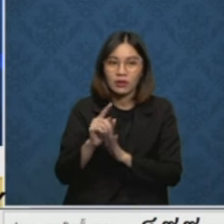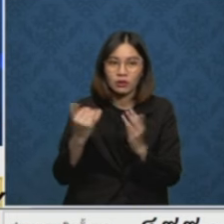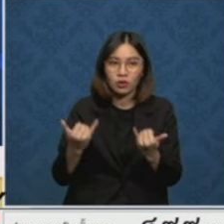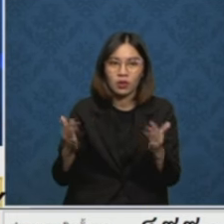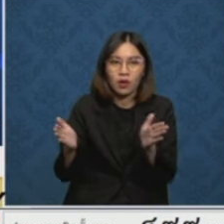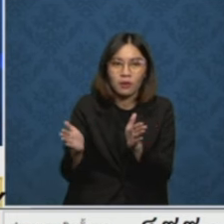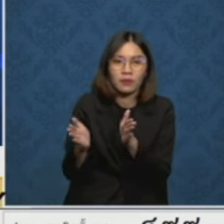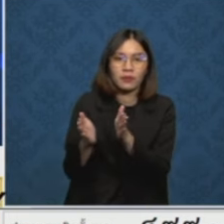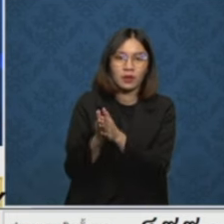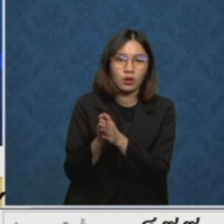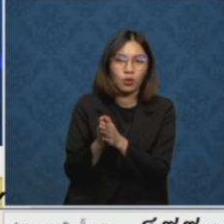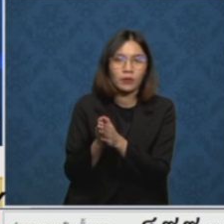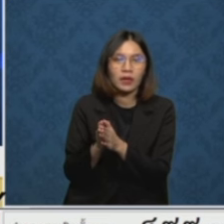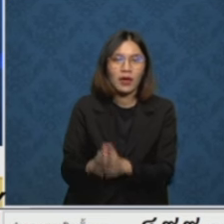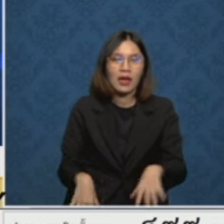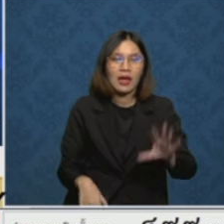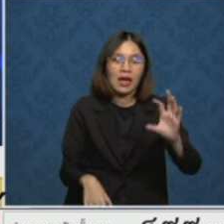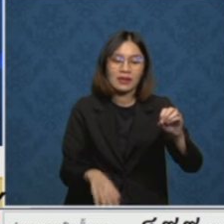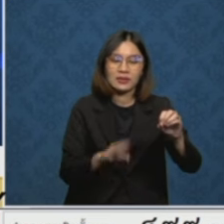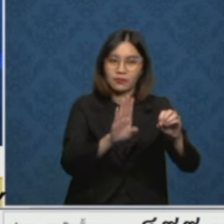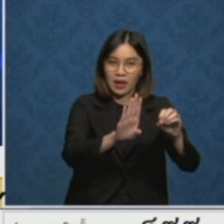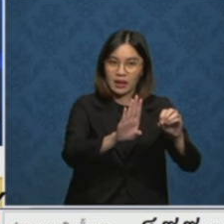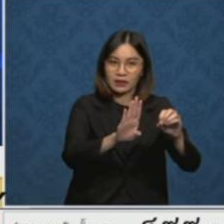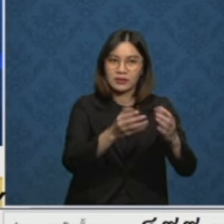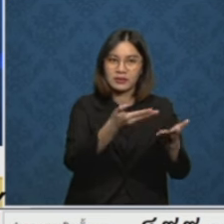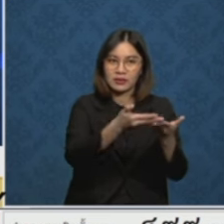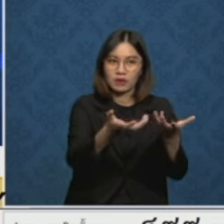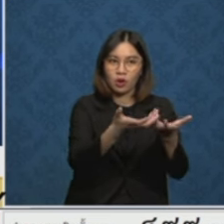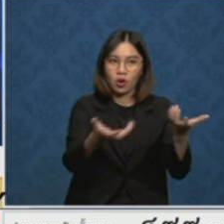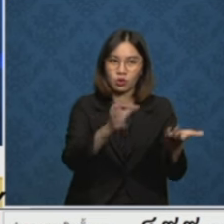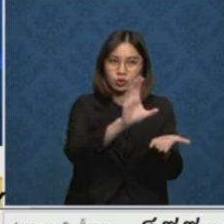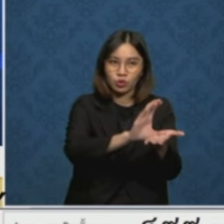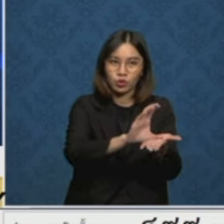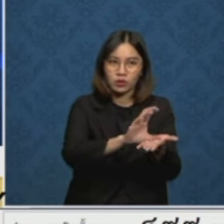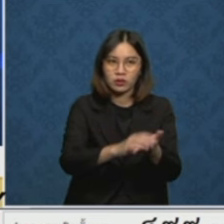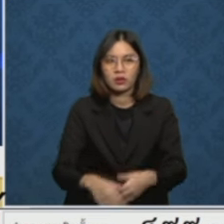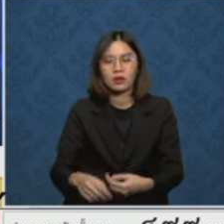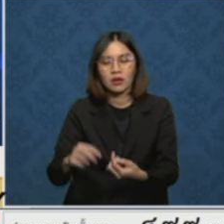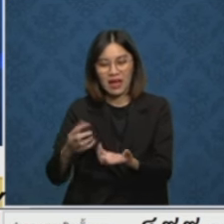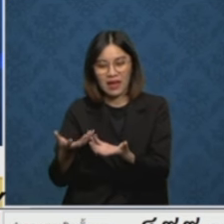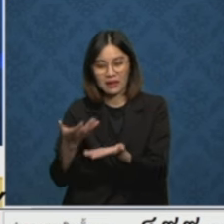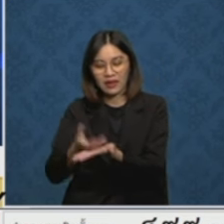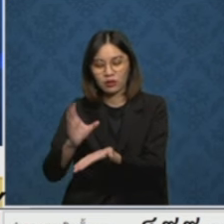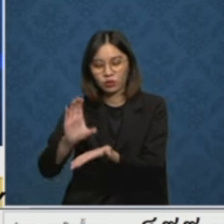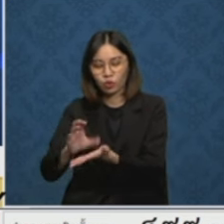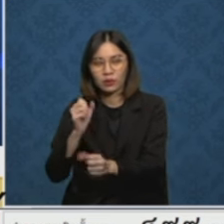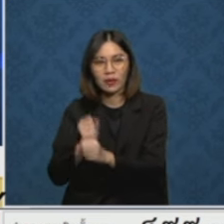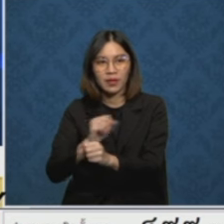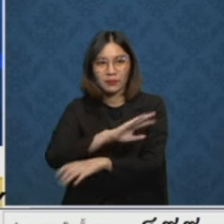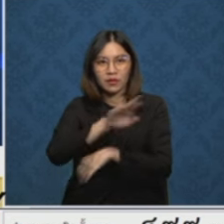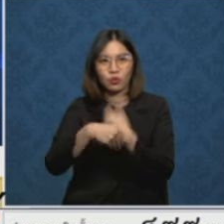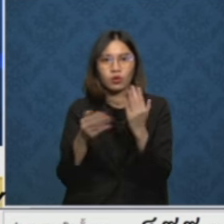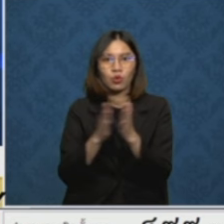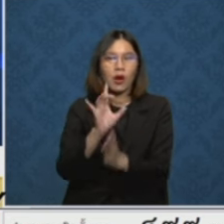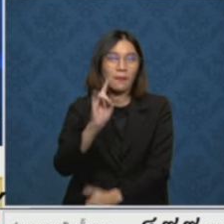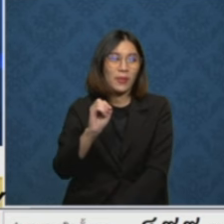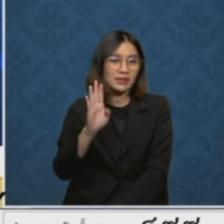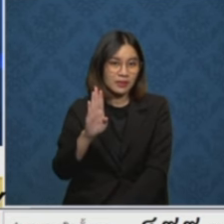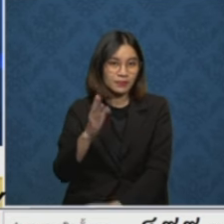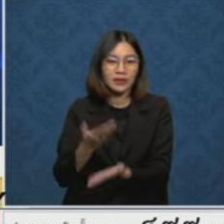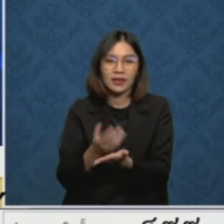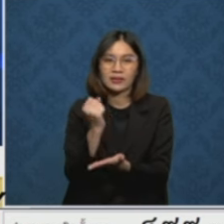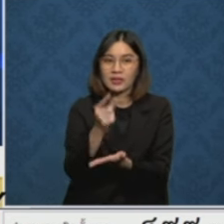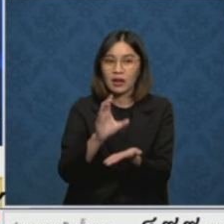กันบอกว่า50บาทที่จะไปซื้อสินค้าทุนกับอีก30บาทที่จะเป็นต้นทุนการผลิตรวมเป็น80บาทที่เป็นรายจ่ายลงทุ